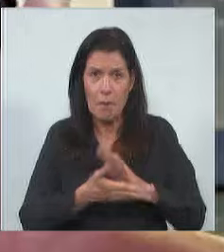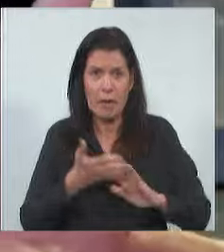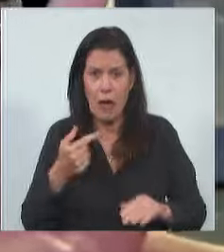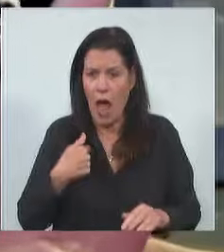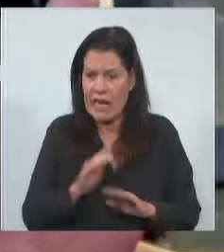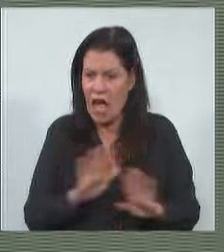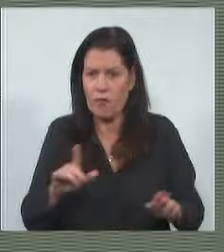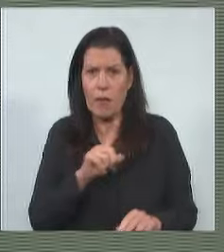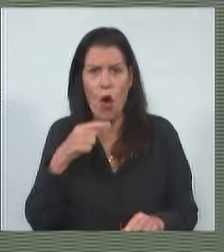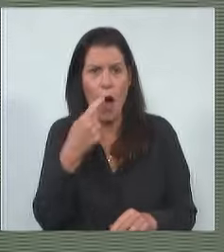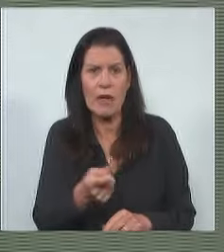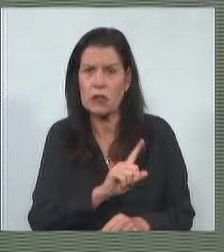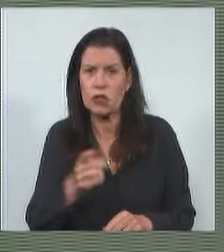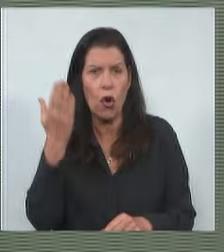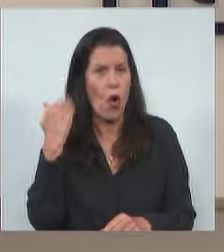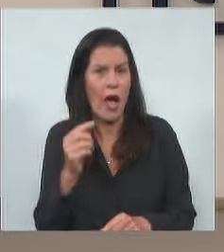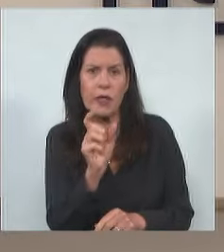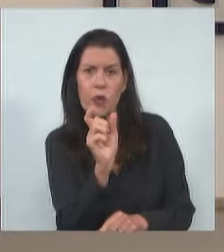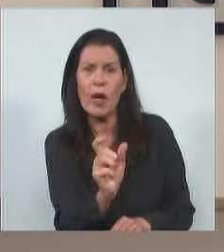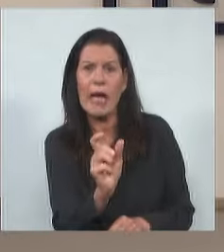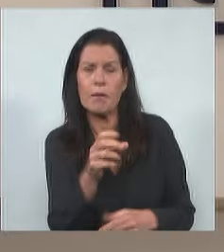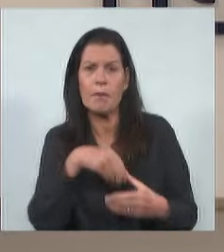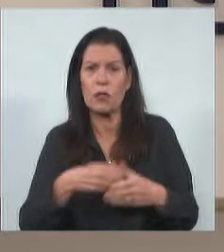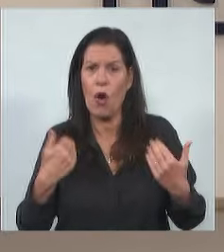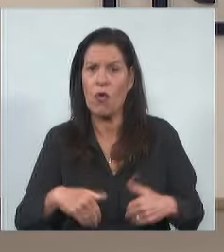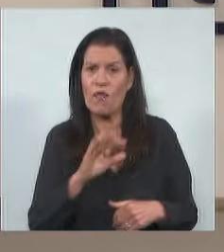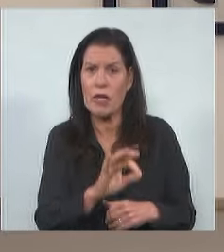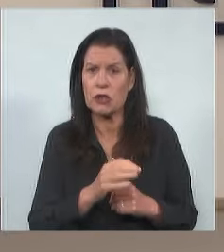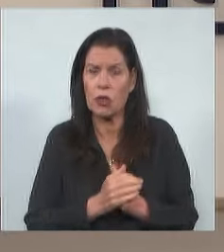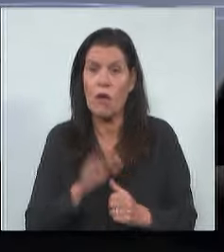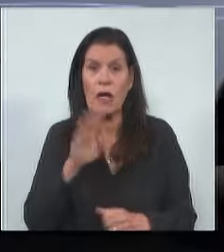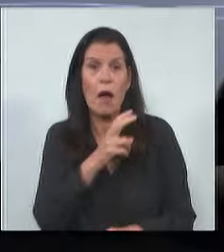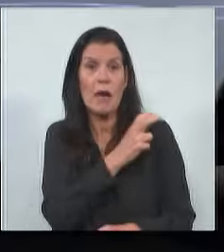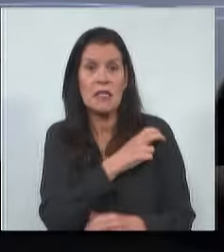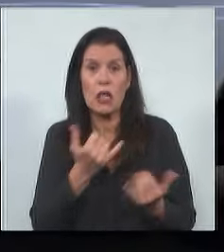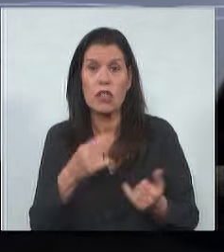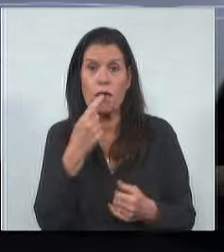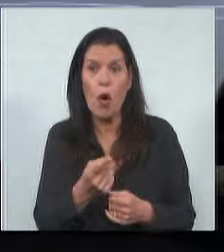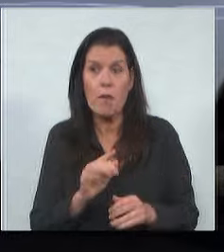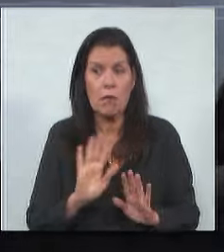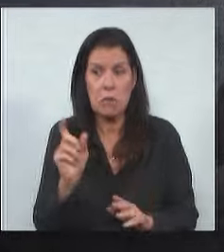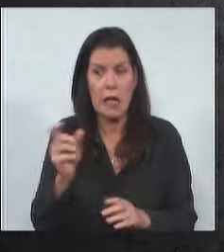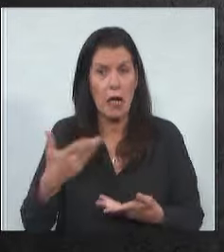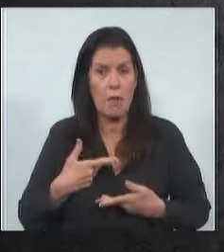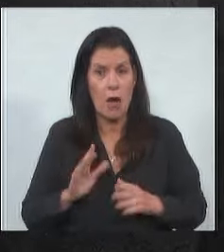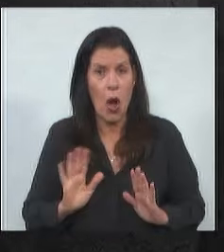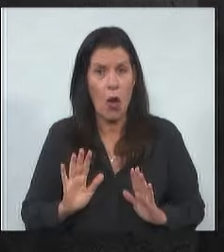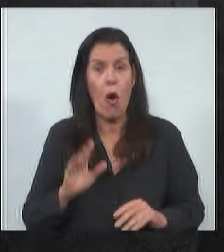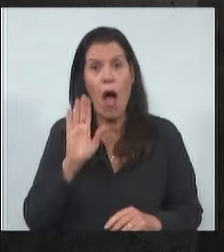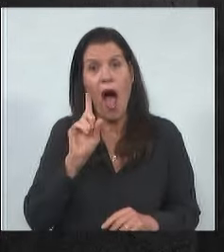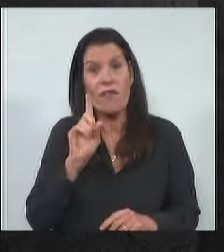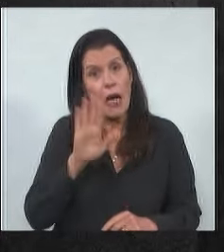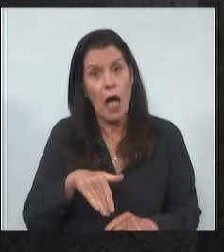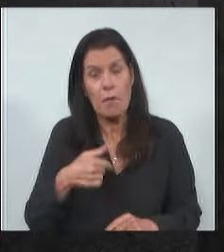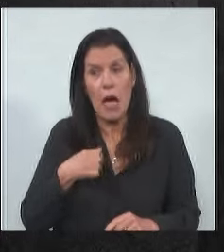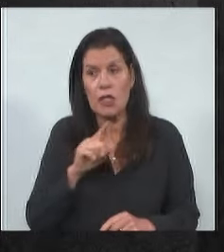יובל קסטלמן. וגם לקבת יש גרסה אחרת. לא הגיעו אליו כליים, אבל קוגן גם לא דיבר בעצמו עם הרופא. קוגן דיבר